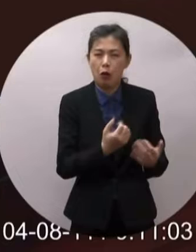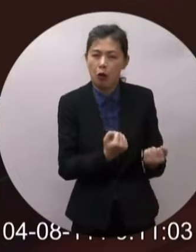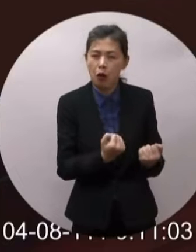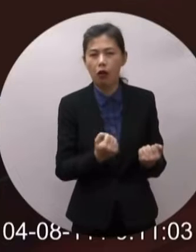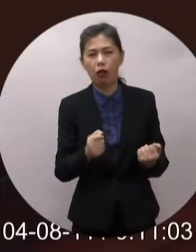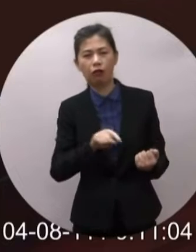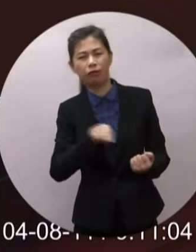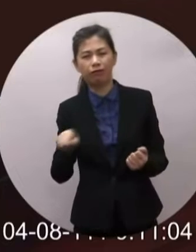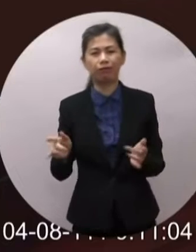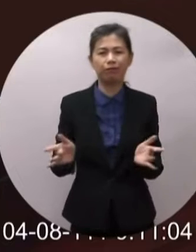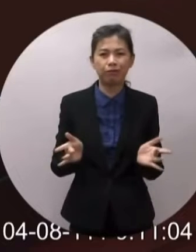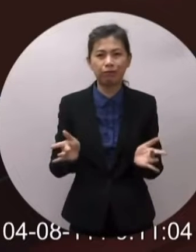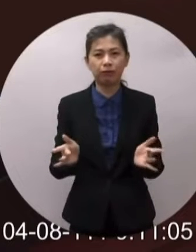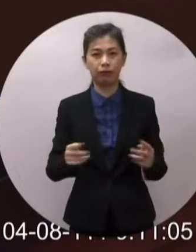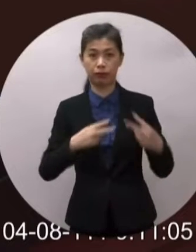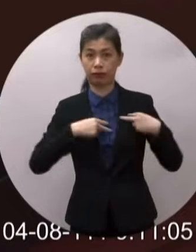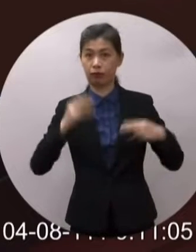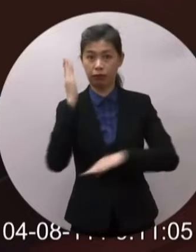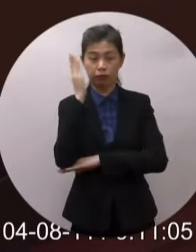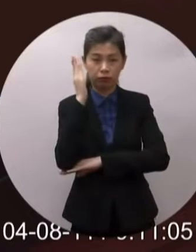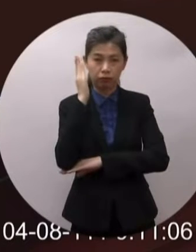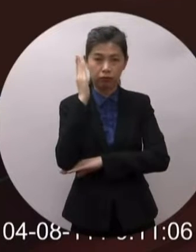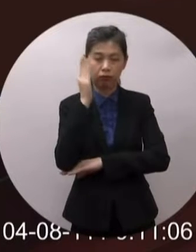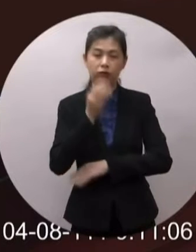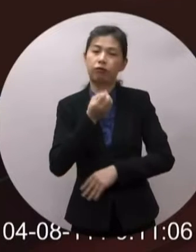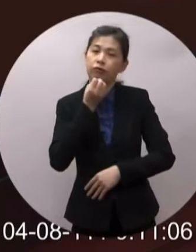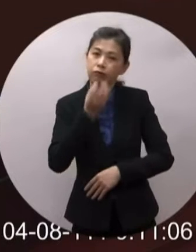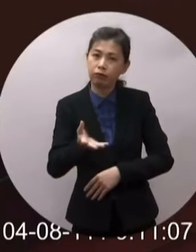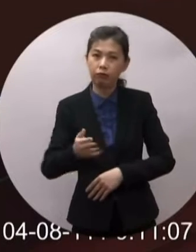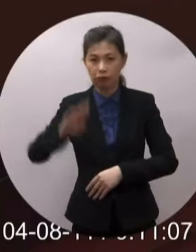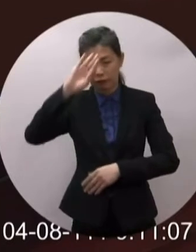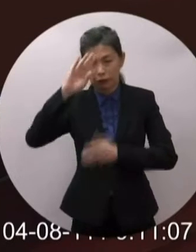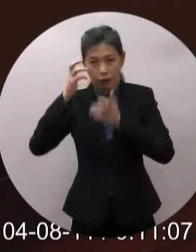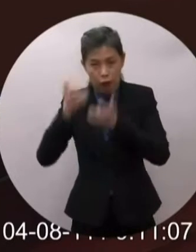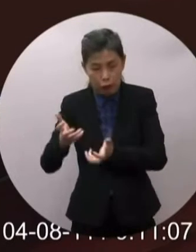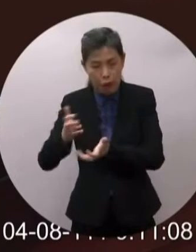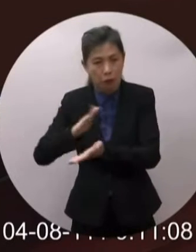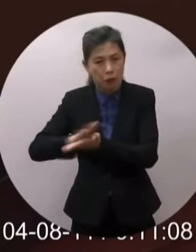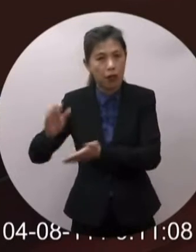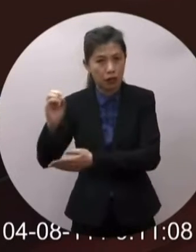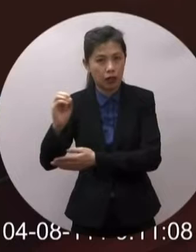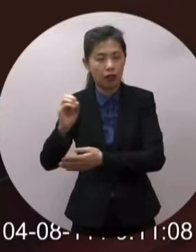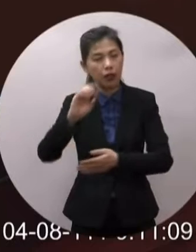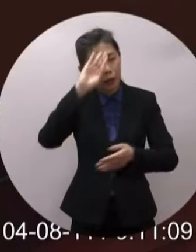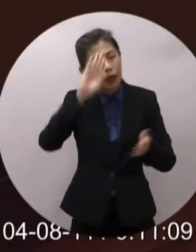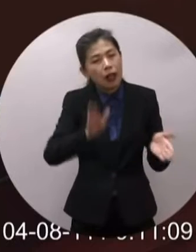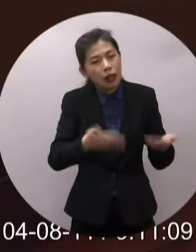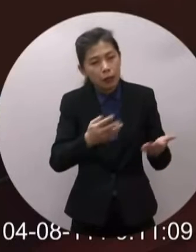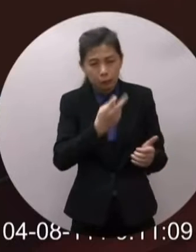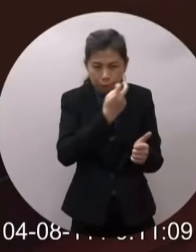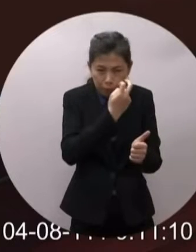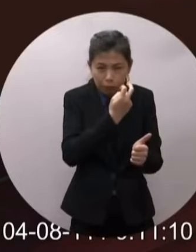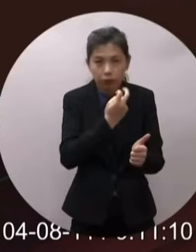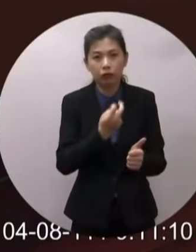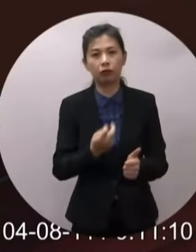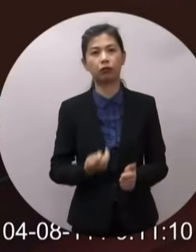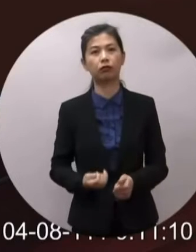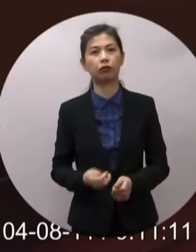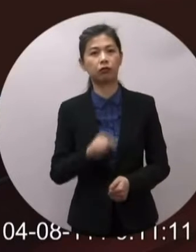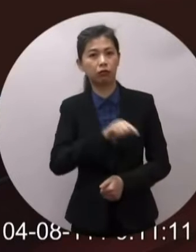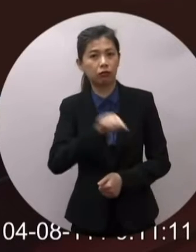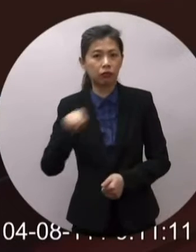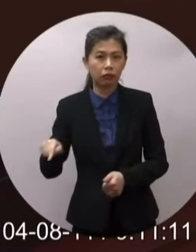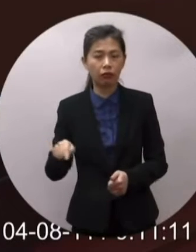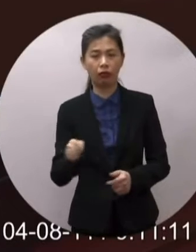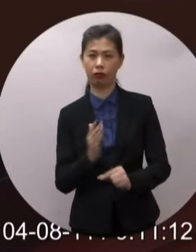荡。虽然蔡政府抛出重症求清零、有效管控轻症这种非清零不共存